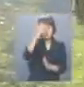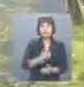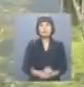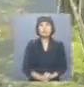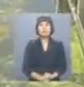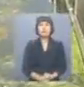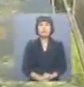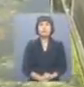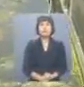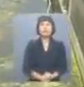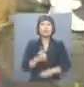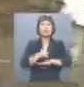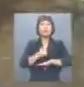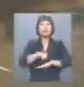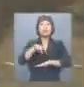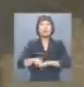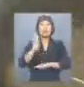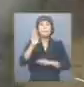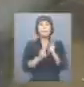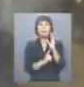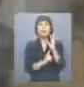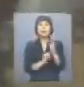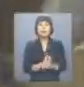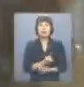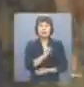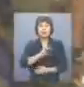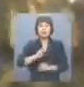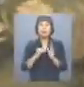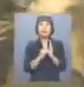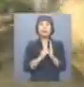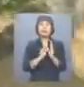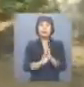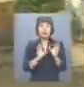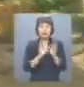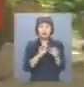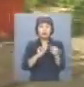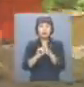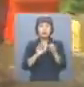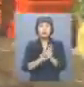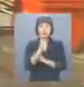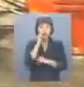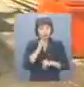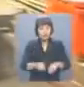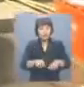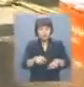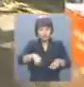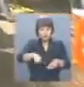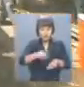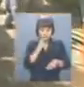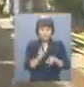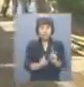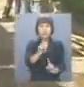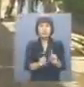้ผู้อำนวยการเขตบางขุนเทียนและสวกรุงเทพมหานครประเมินสถานการณ์น้ำในพื้นที่ว่าผลจากการนำเครื่